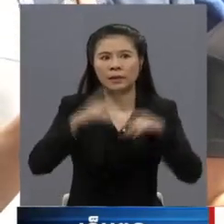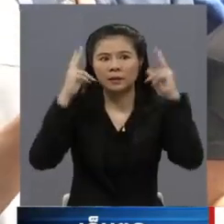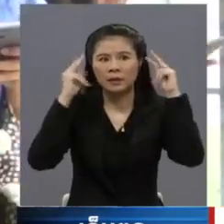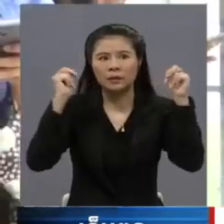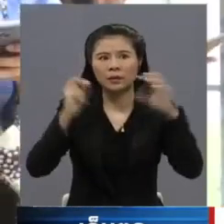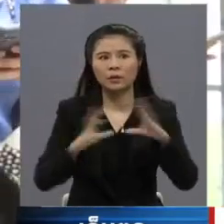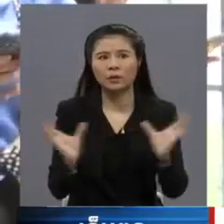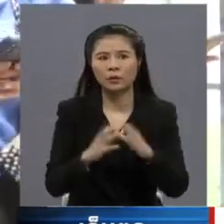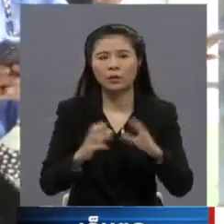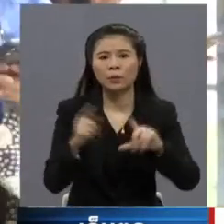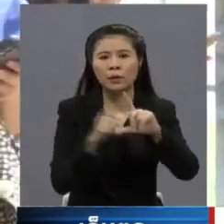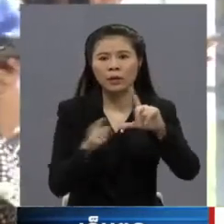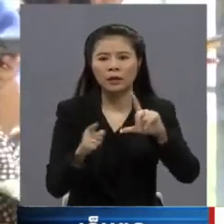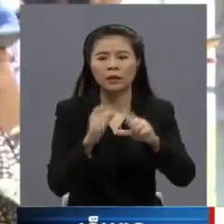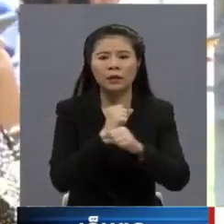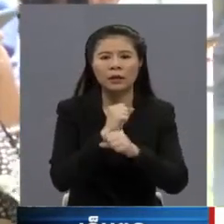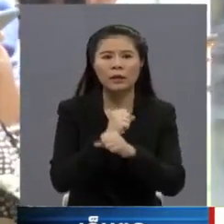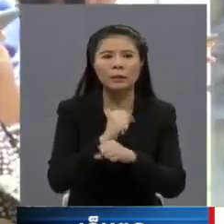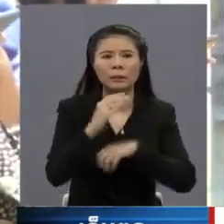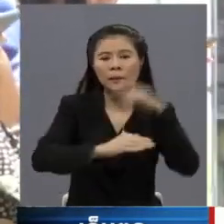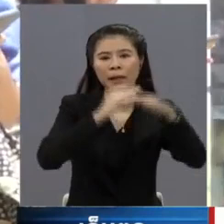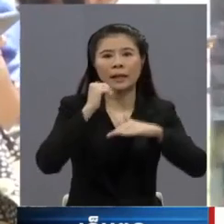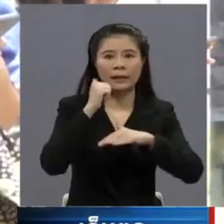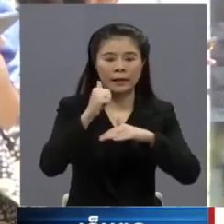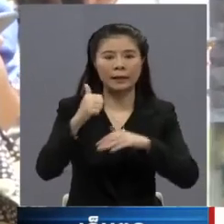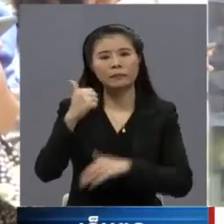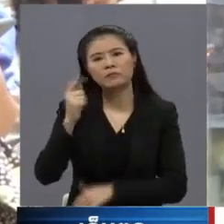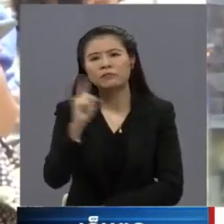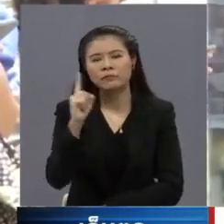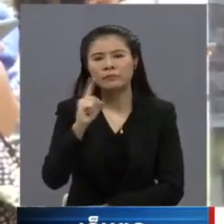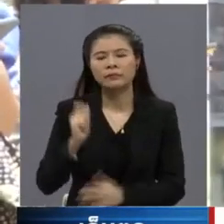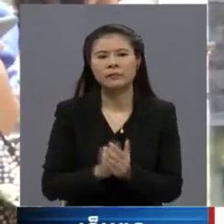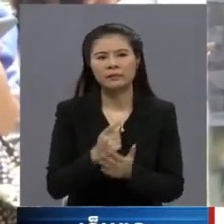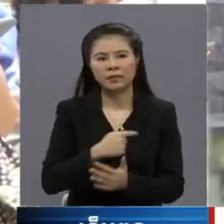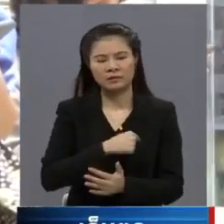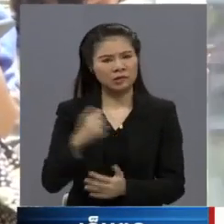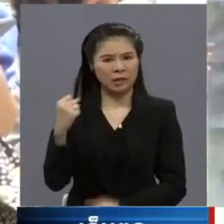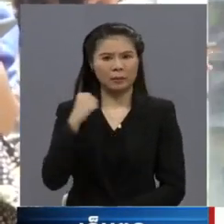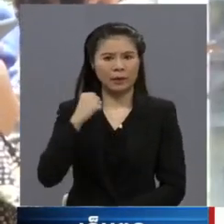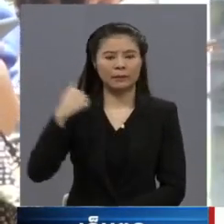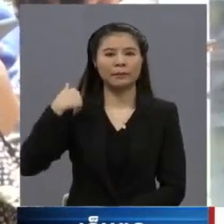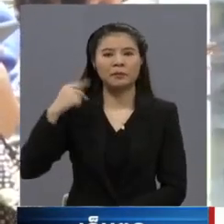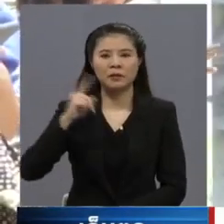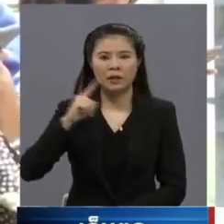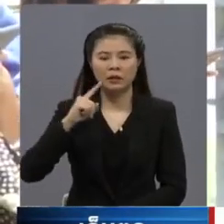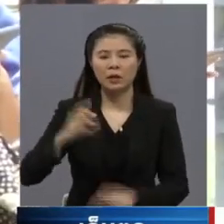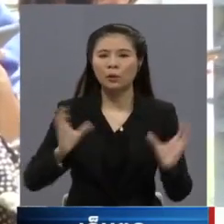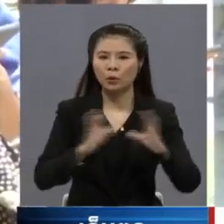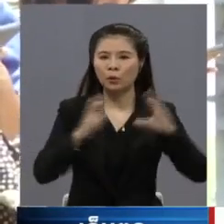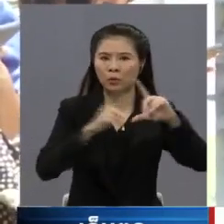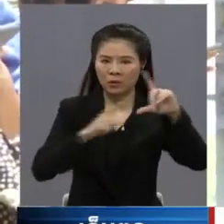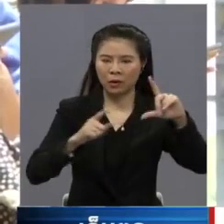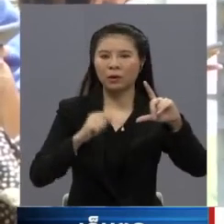าวไกลจะสามารถร่วมงานกับเพื่อไทยได้หรือไม่คุณชัยธวัฒน์บอกว่ายังมั่นใจนะว่าส่วนตัวกับก้าวไกล